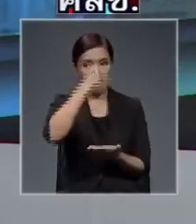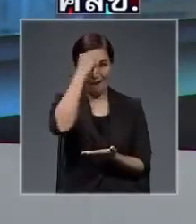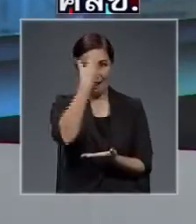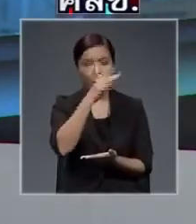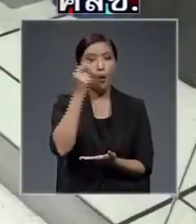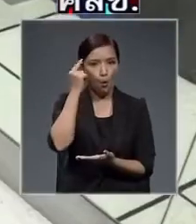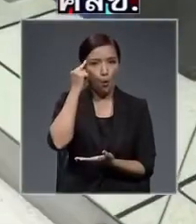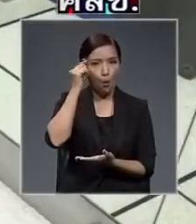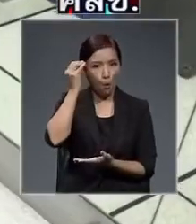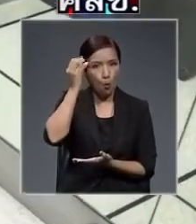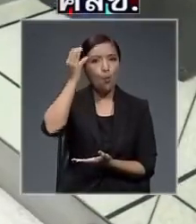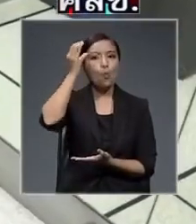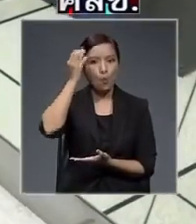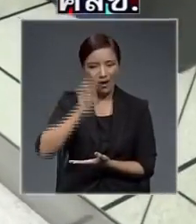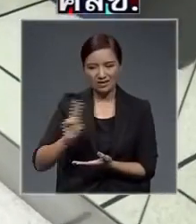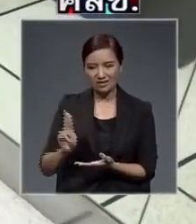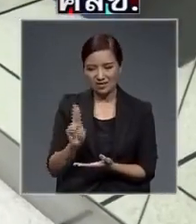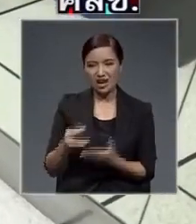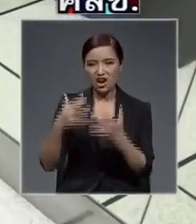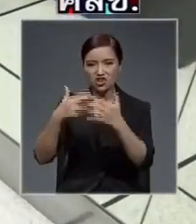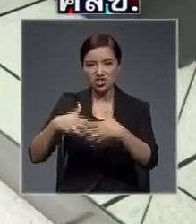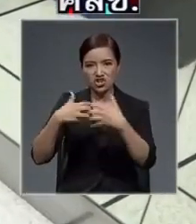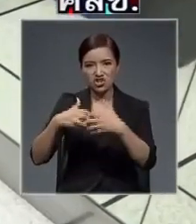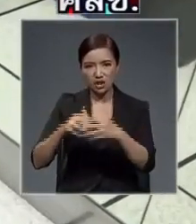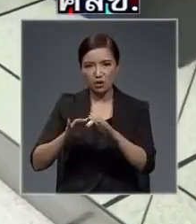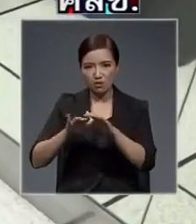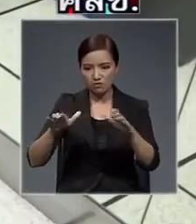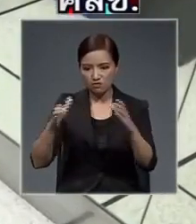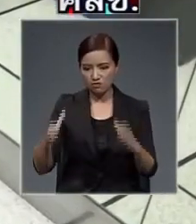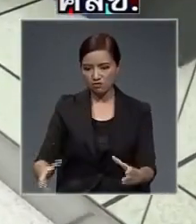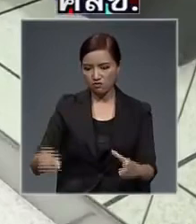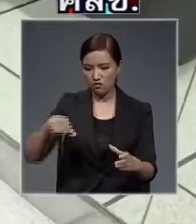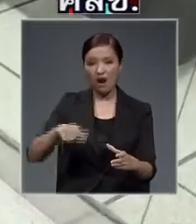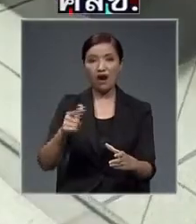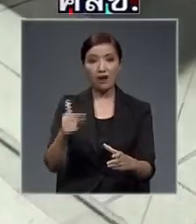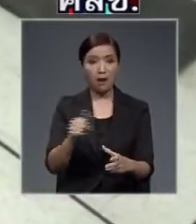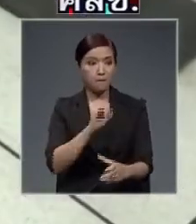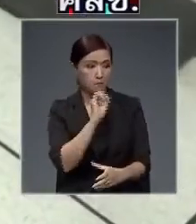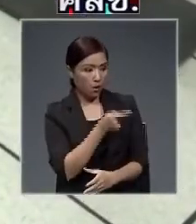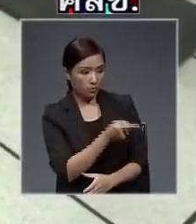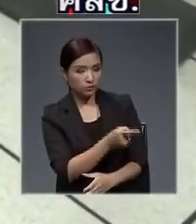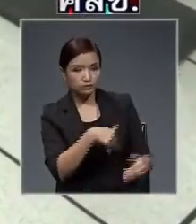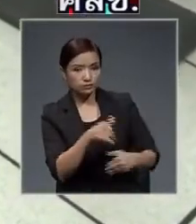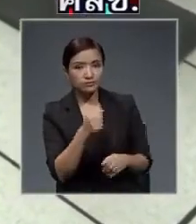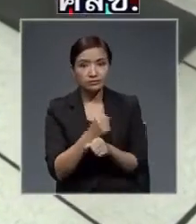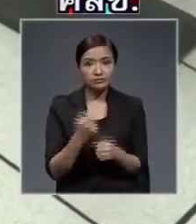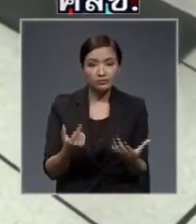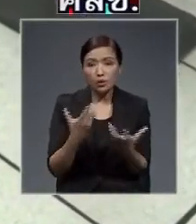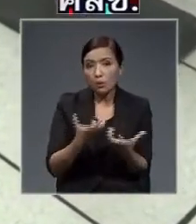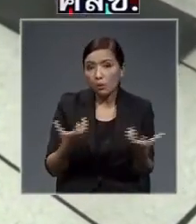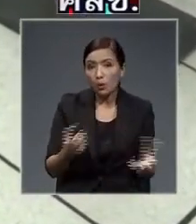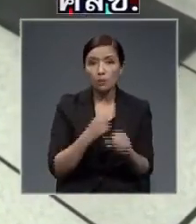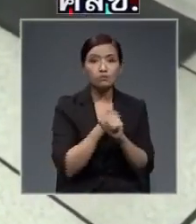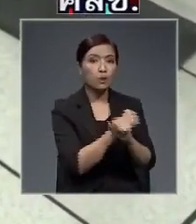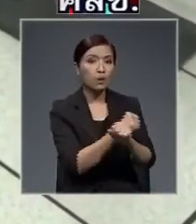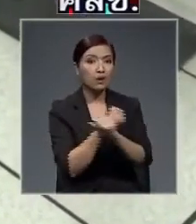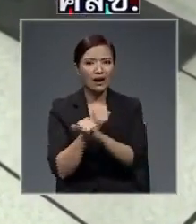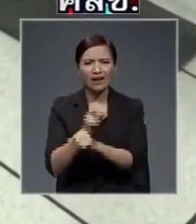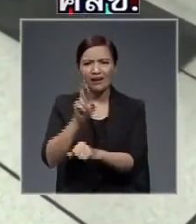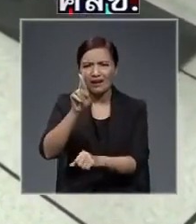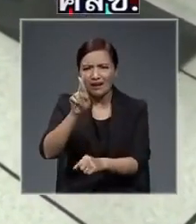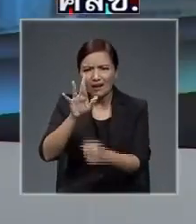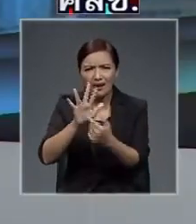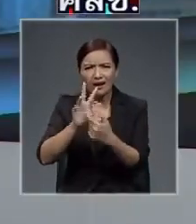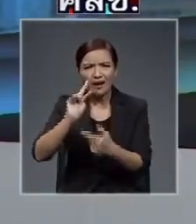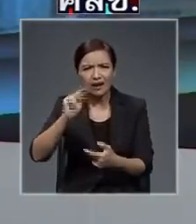อก็น่าจะใช้เครื่องมือแล้วก็บอกให้ประชาชนเนี่ยได้ใส่อุปกรณ์ป้องกันรังสีได้อย่างถูก